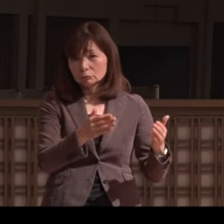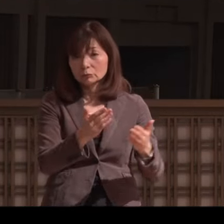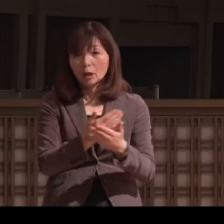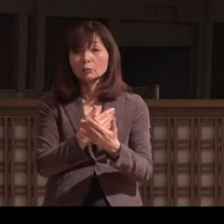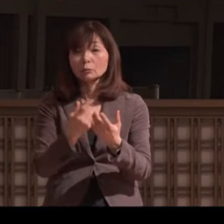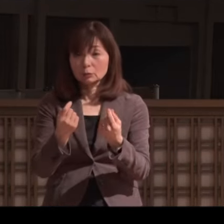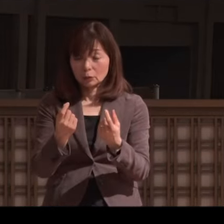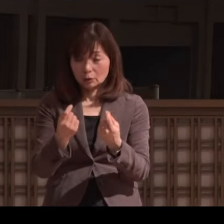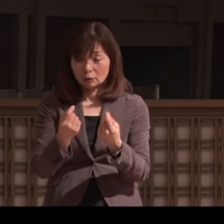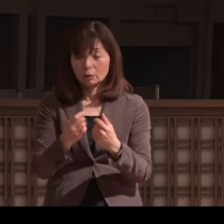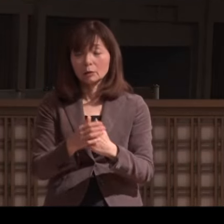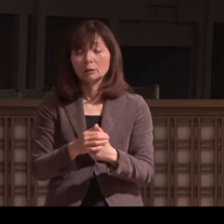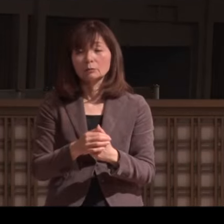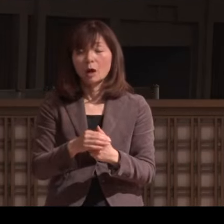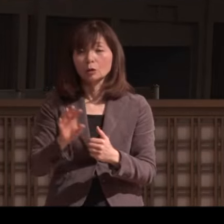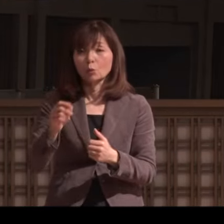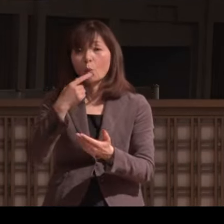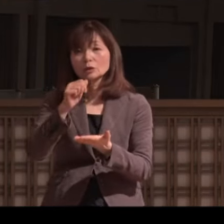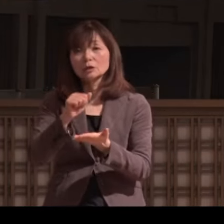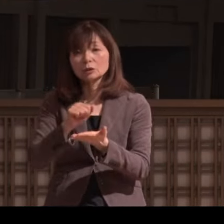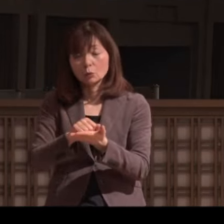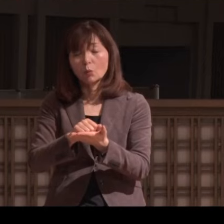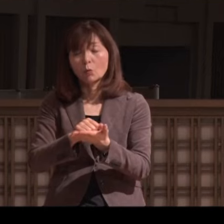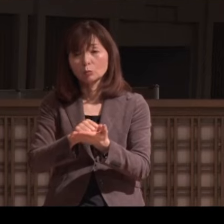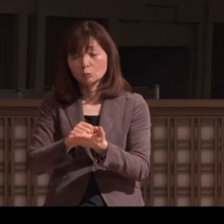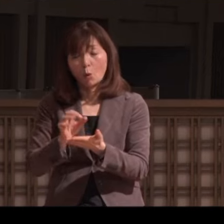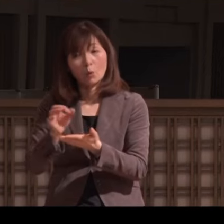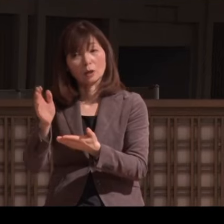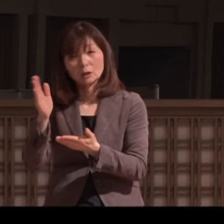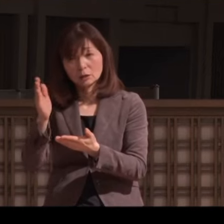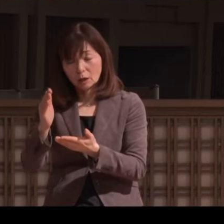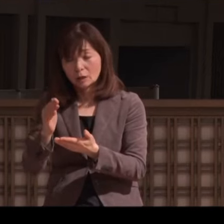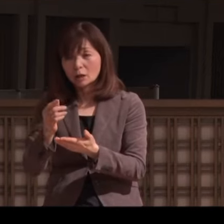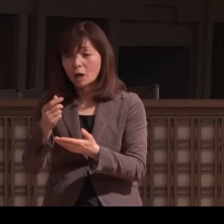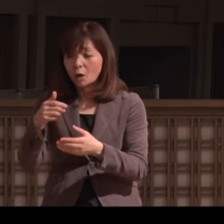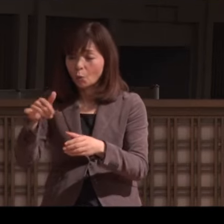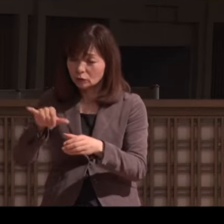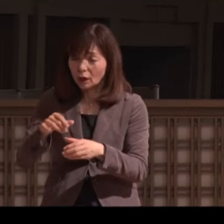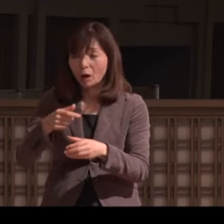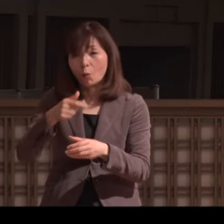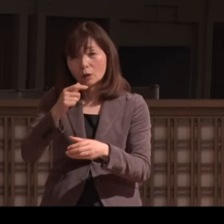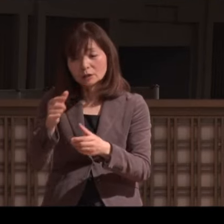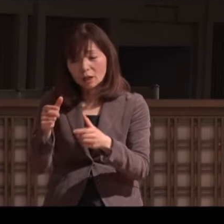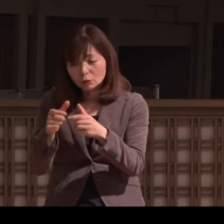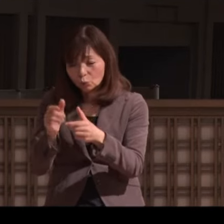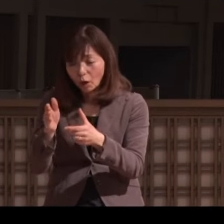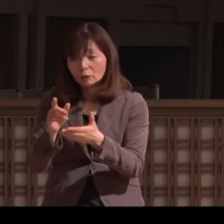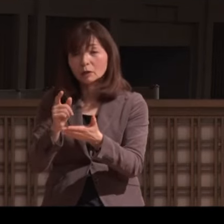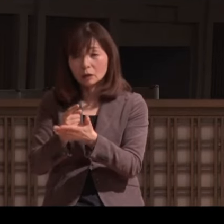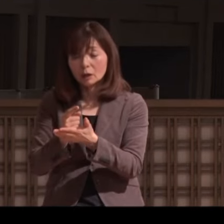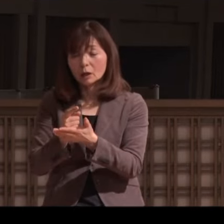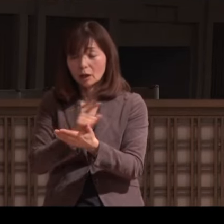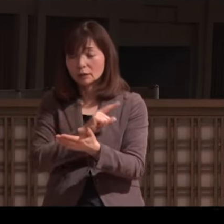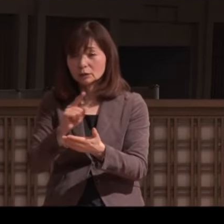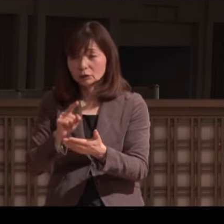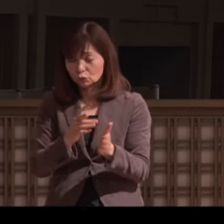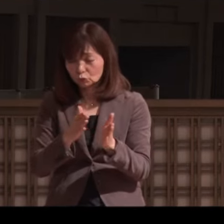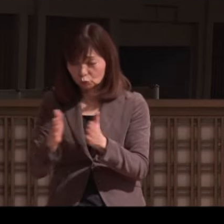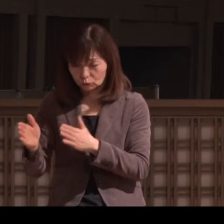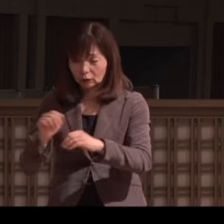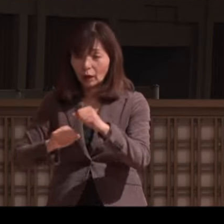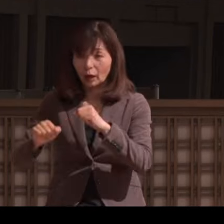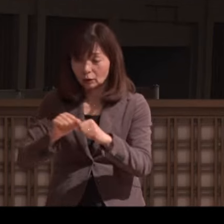ねその土曜日日曜日もそんなにお金使わないお茶とお菓子ちょっとあればもう1日中いろんな準備したり1日